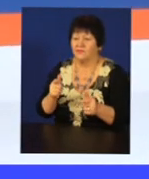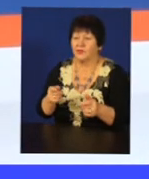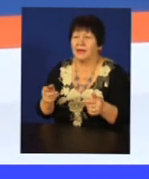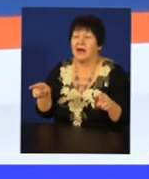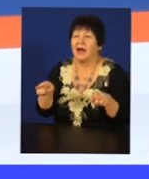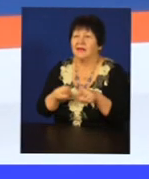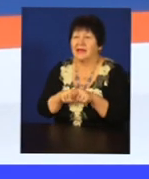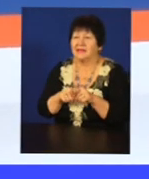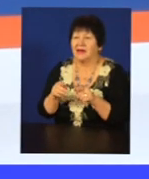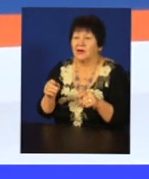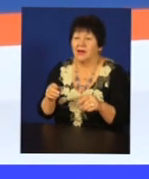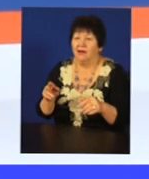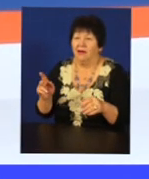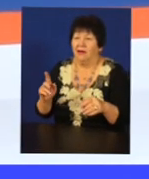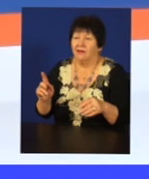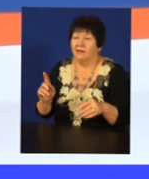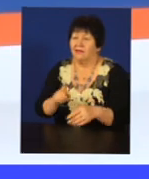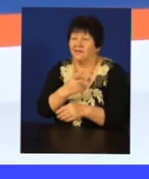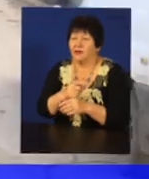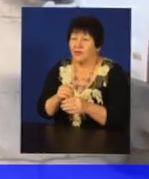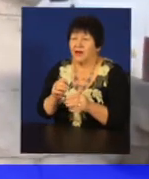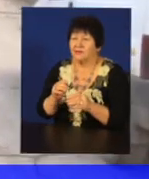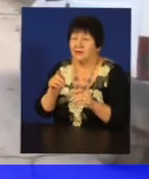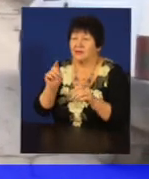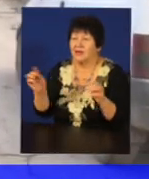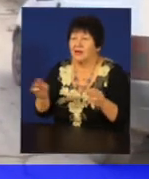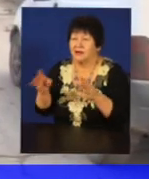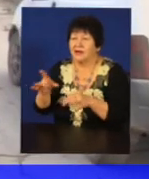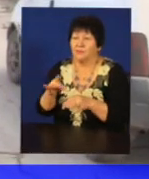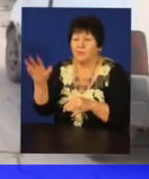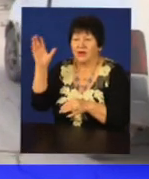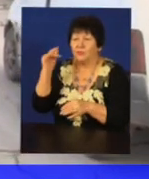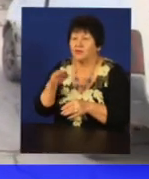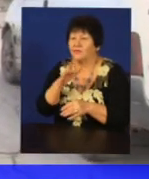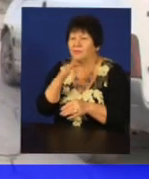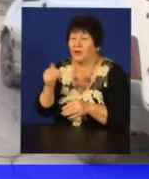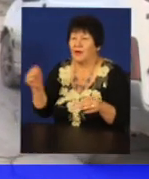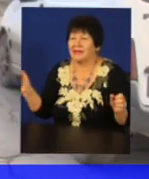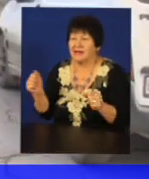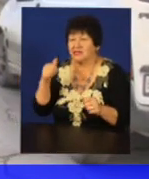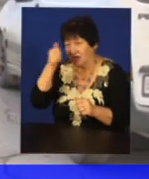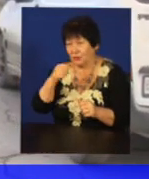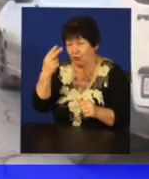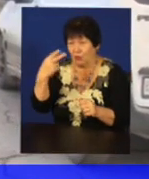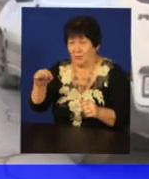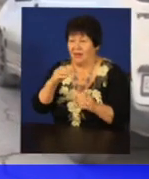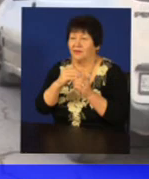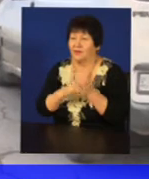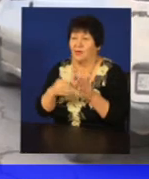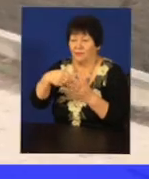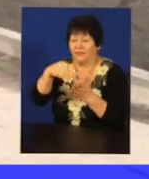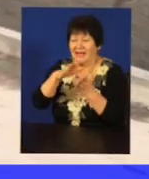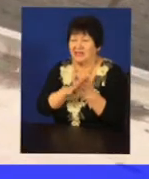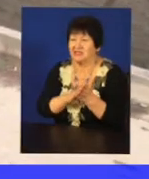datelor Inspectoratului General pentru Situații de Urgență, în Republica Moldova, în perioada rece a anului 2019, au fost